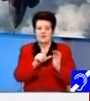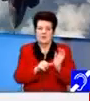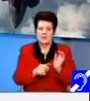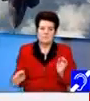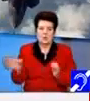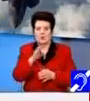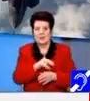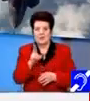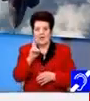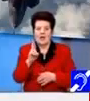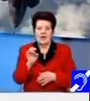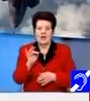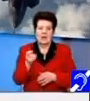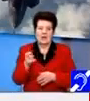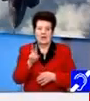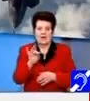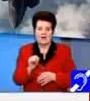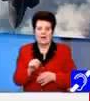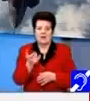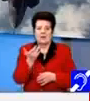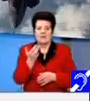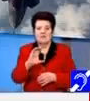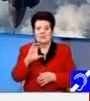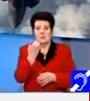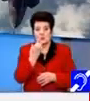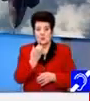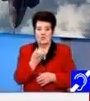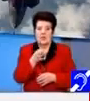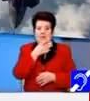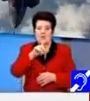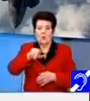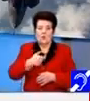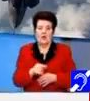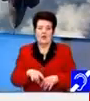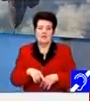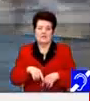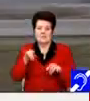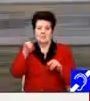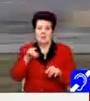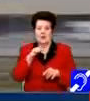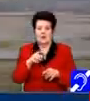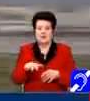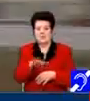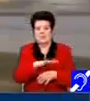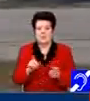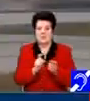toată cariera 1000 de ore de zbor și doar câteva sute de ore de zbor în zone de conflict.